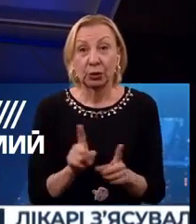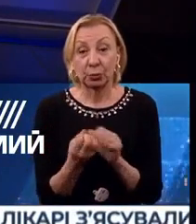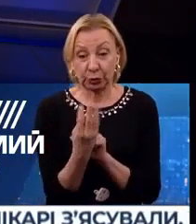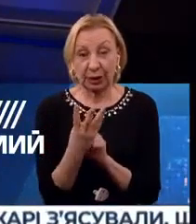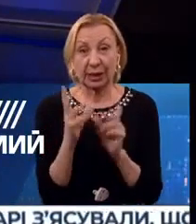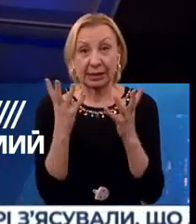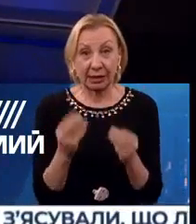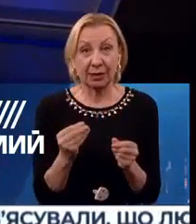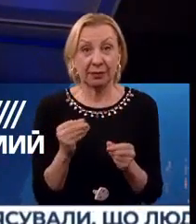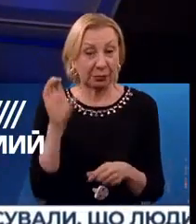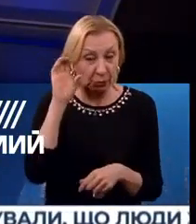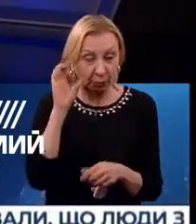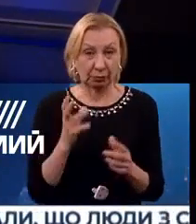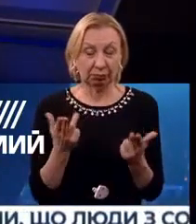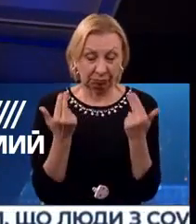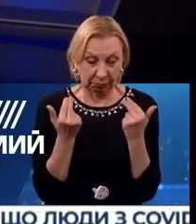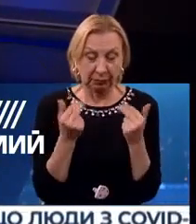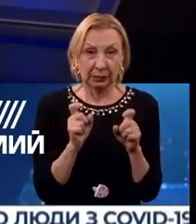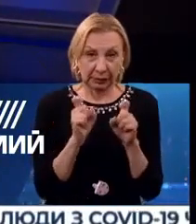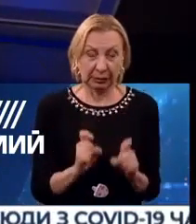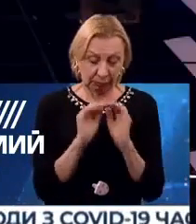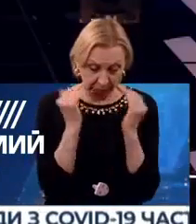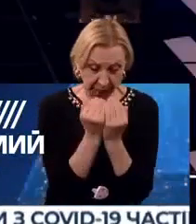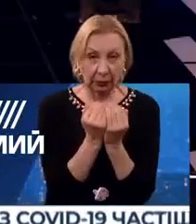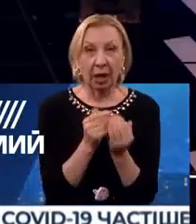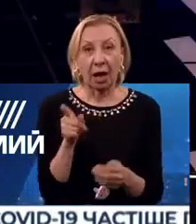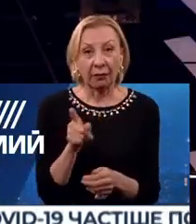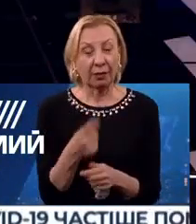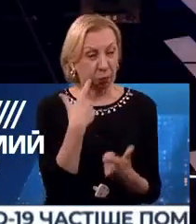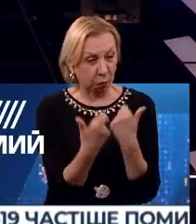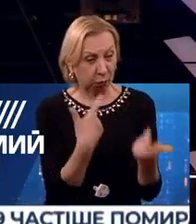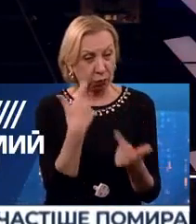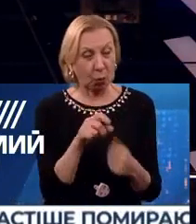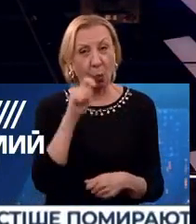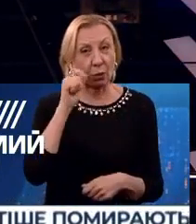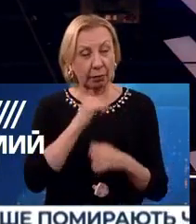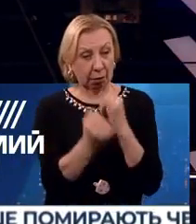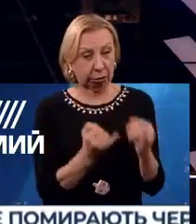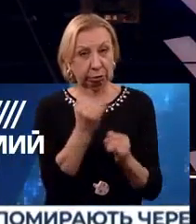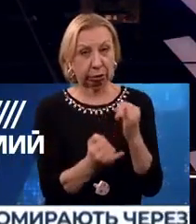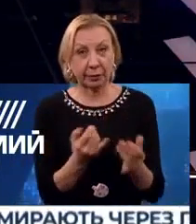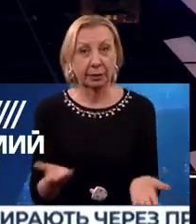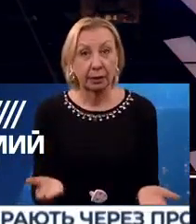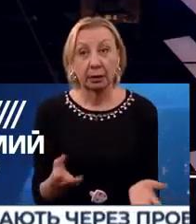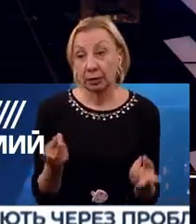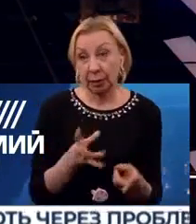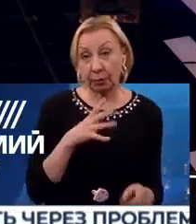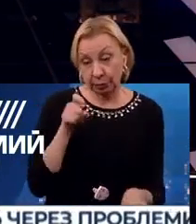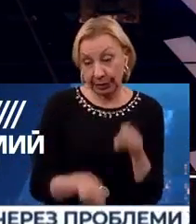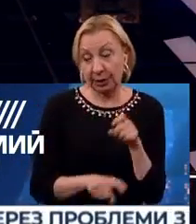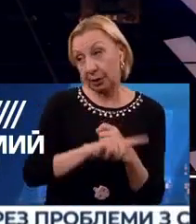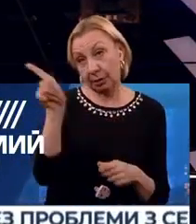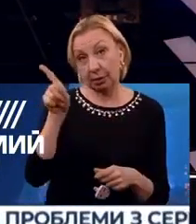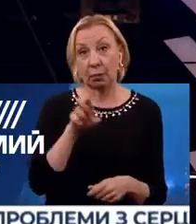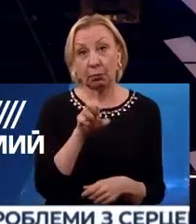днів побути на карантині, він починає лаяти Україну і все на світі, бо йому хочеться швидше додому. Так сидів би тоді на Балі,